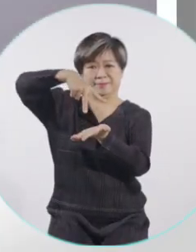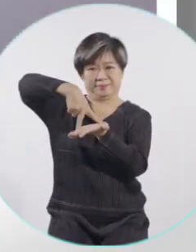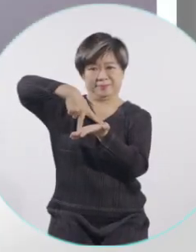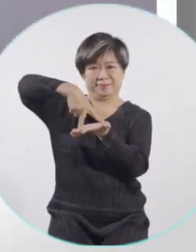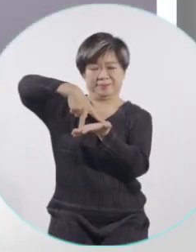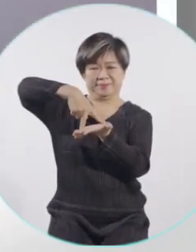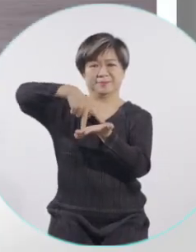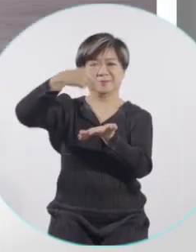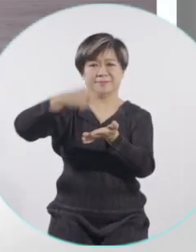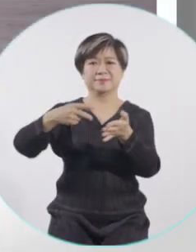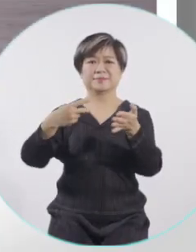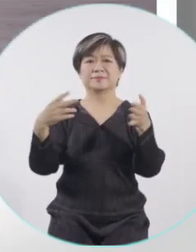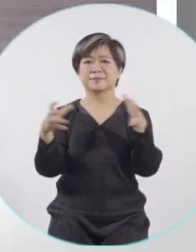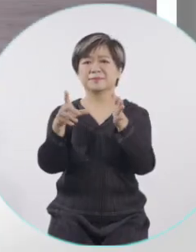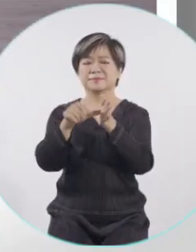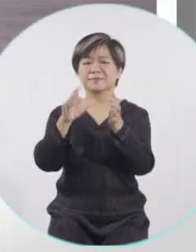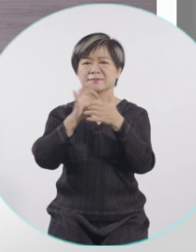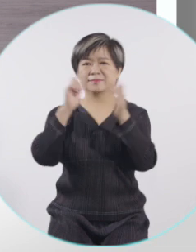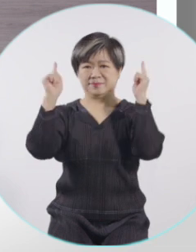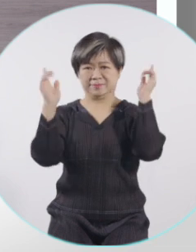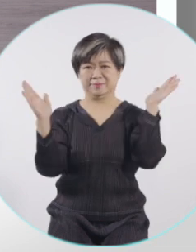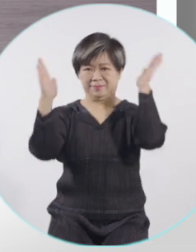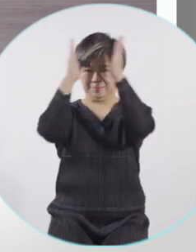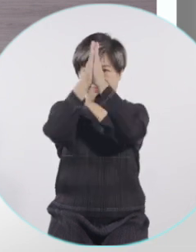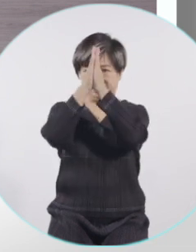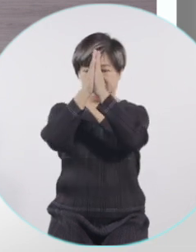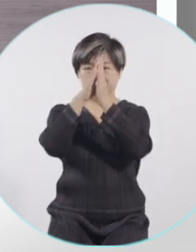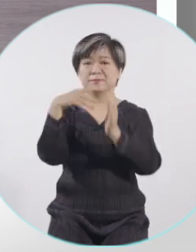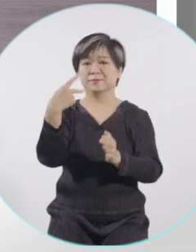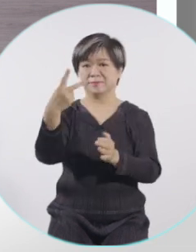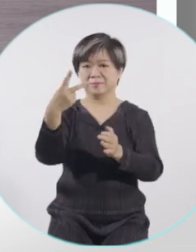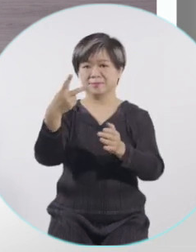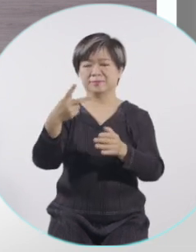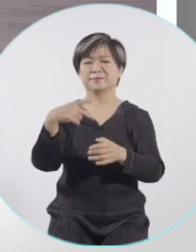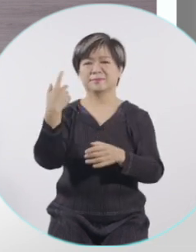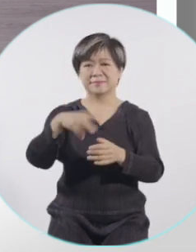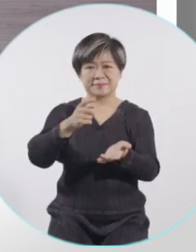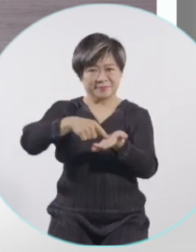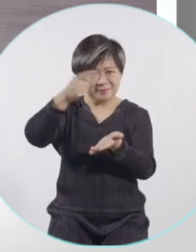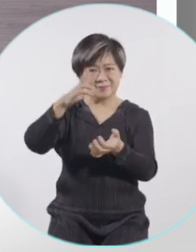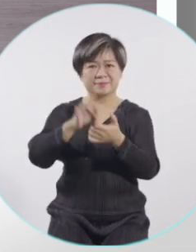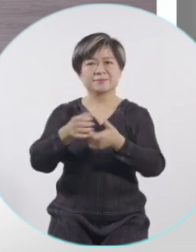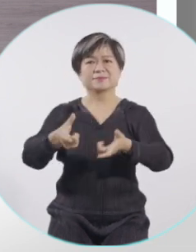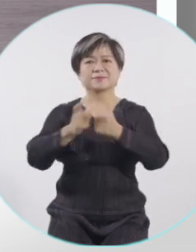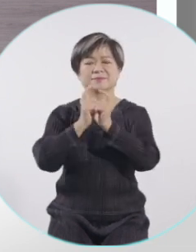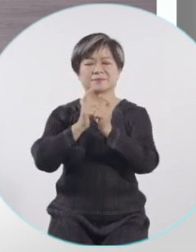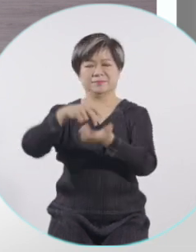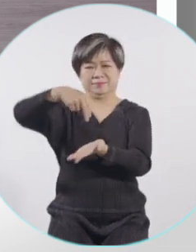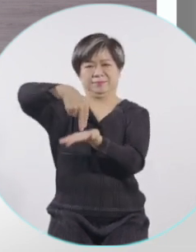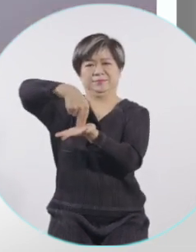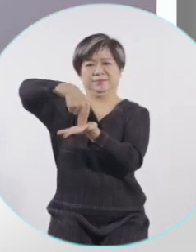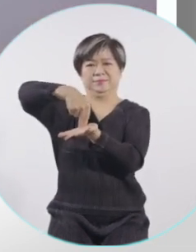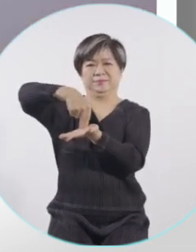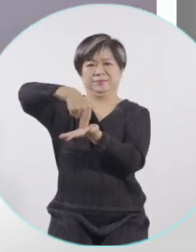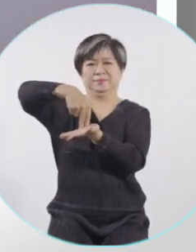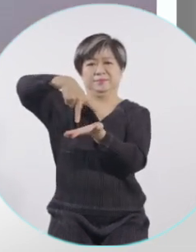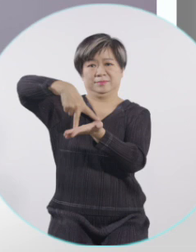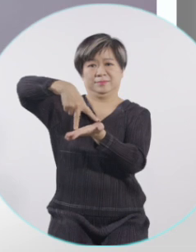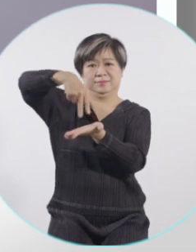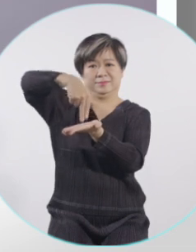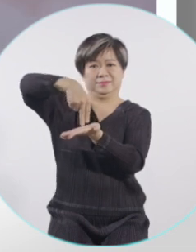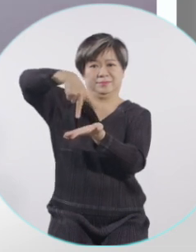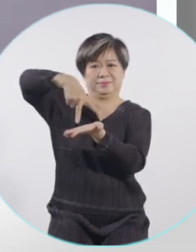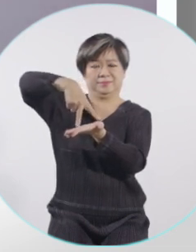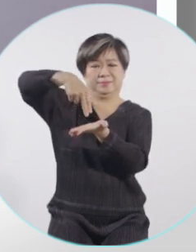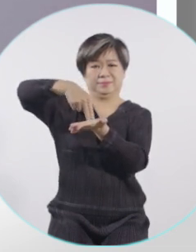动作要领：一、向上跳起时呈大字形，同时双手合十；二、再次跳跃